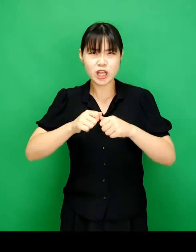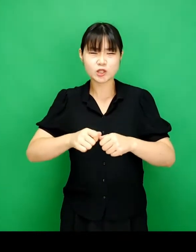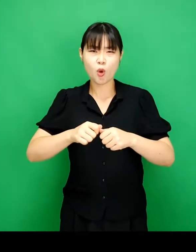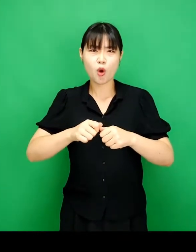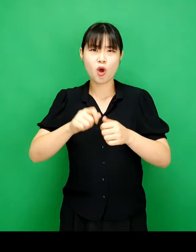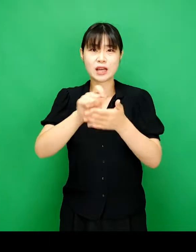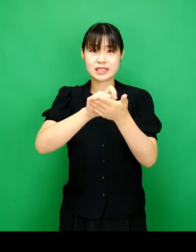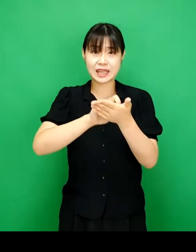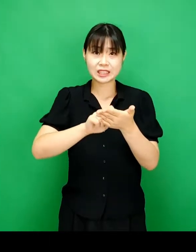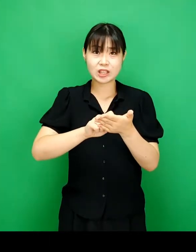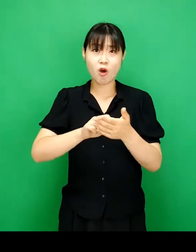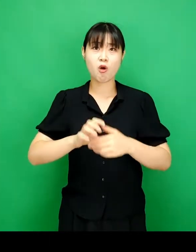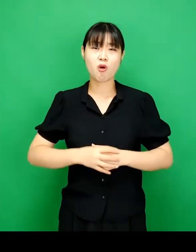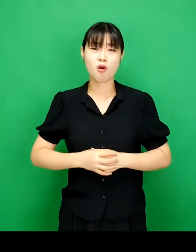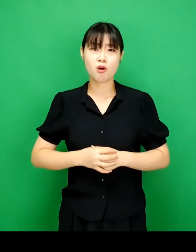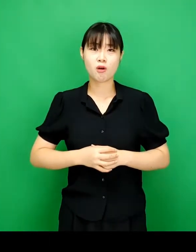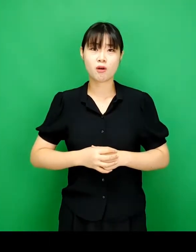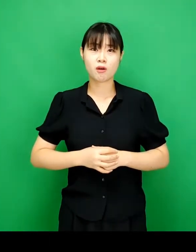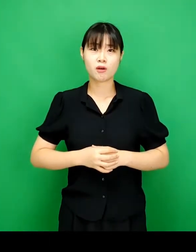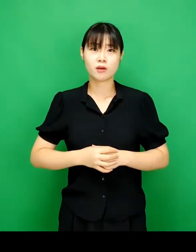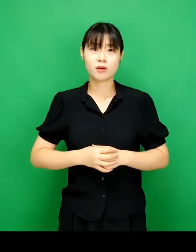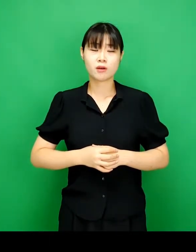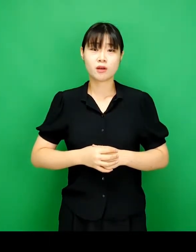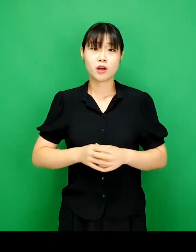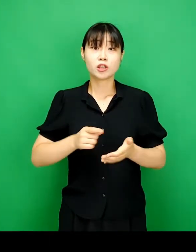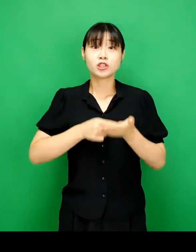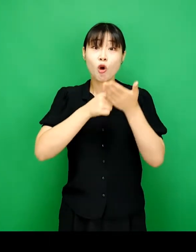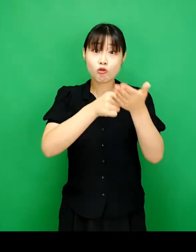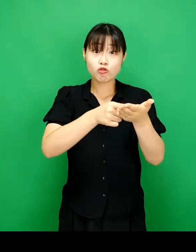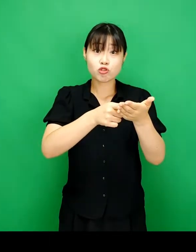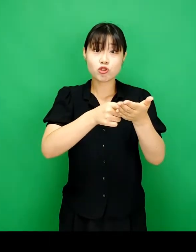청구 내용은 구체적으로 작성해야 합니다.